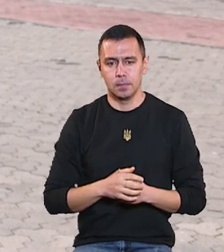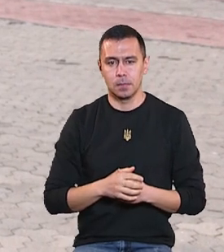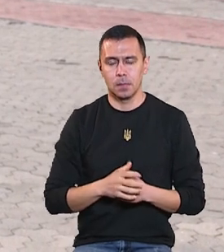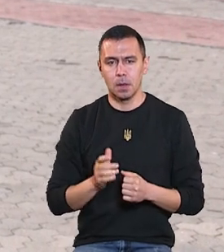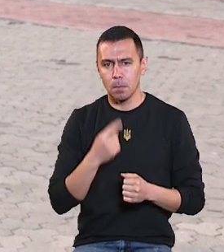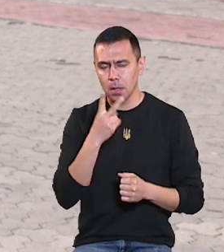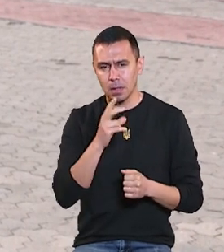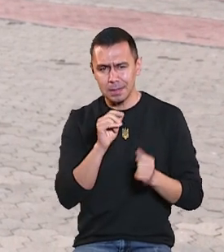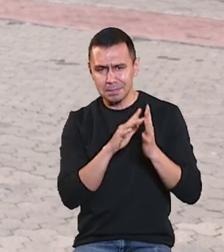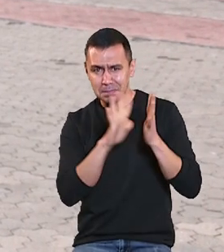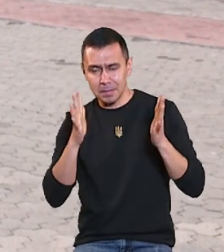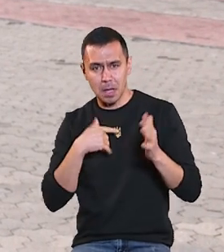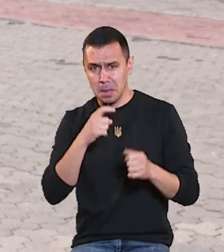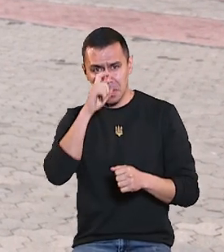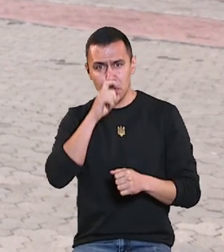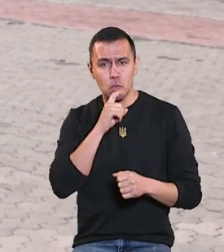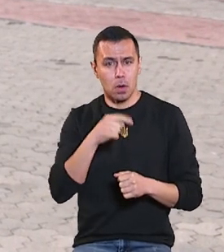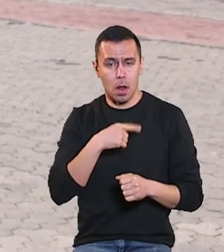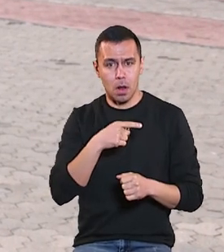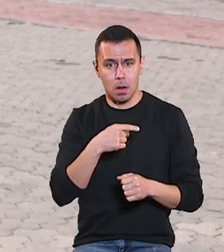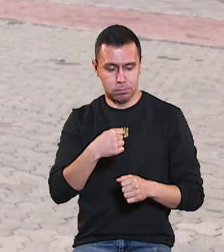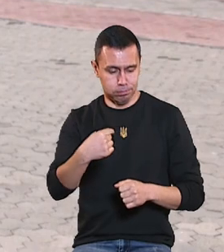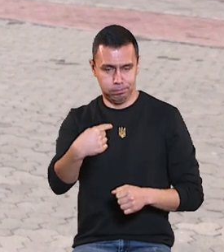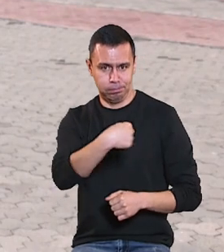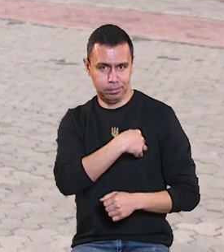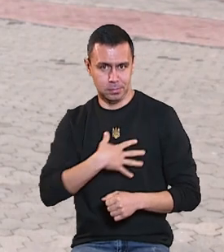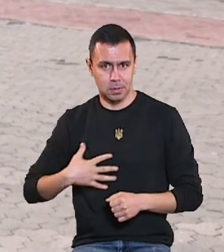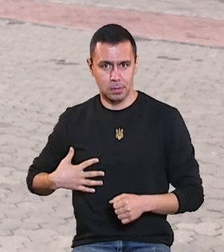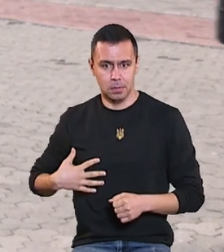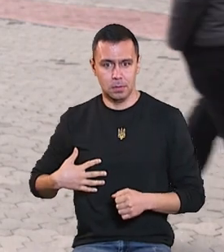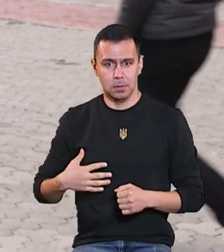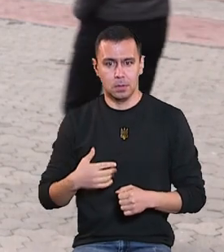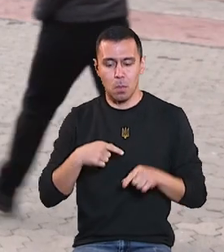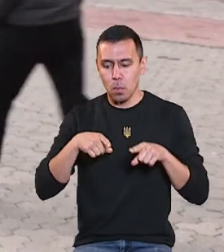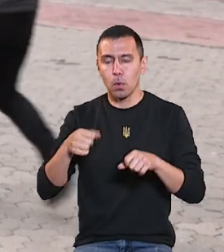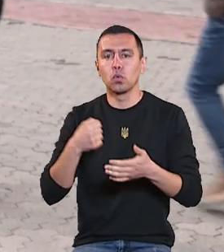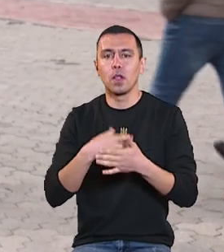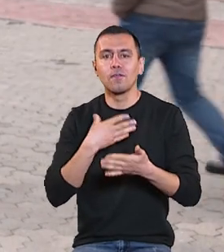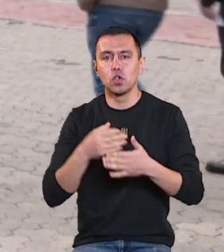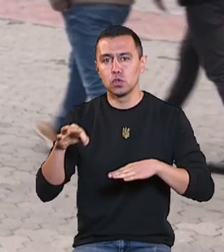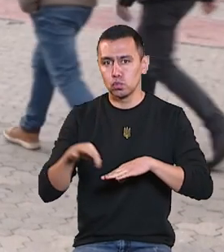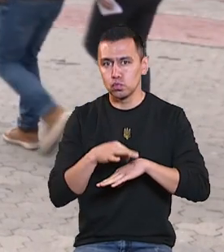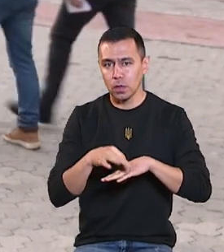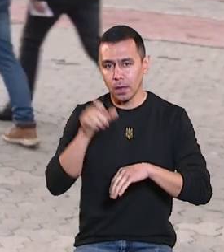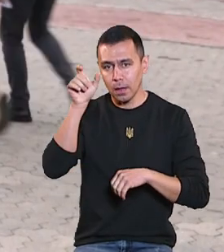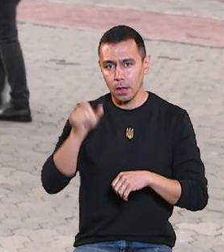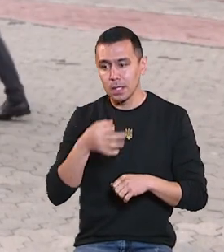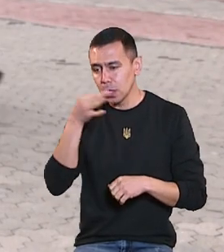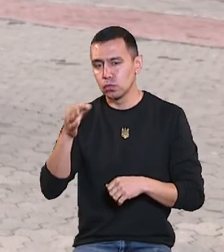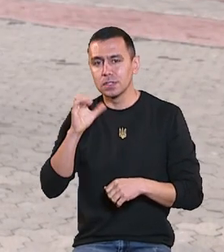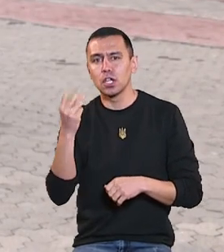Заіскрило. І на тим кінець. Я навіть не зрозумів, що я простріляний. Побіг до жінки, кажу: